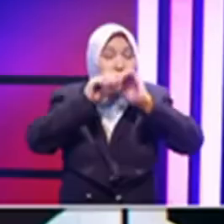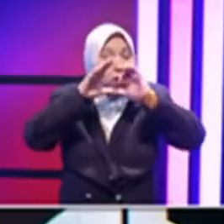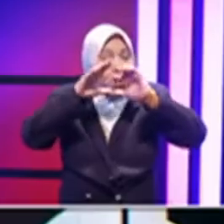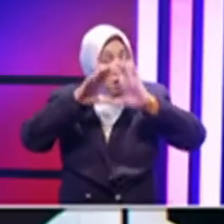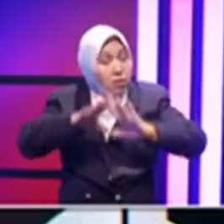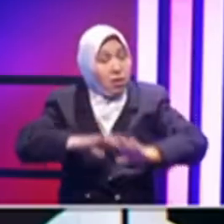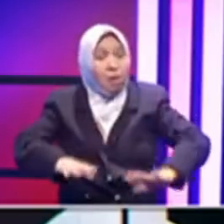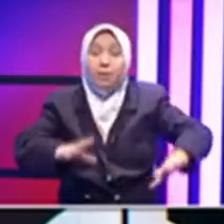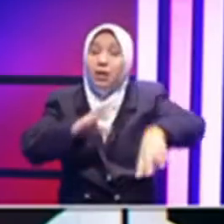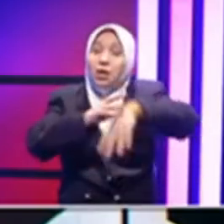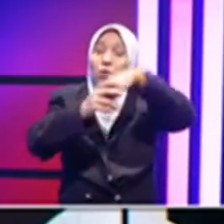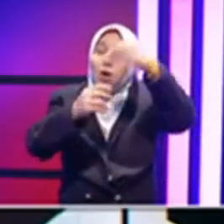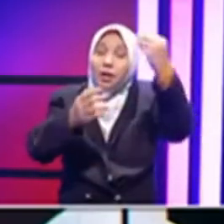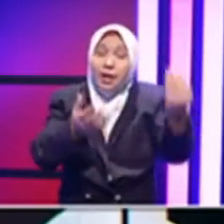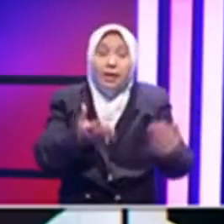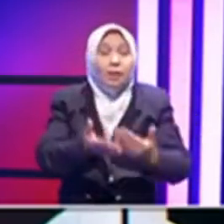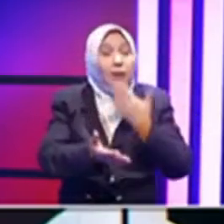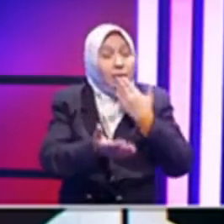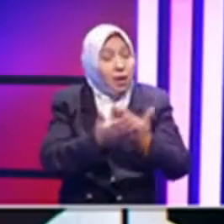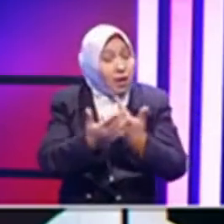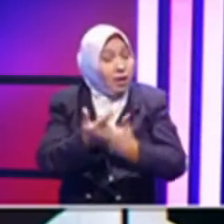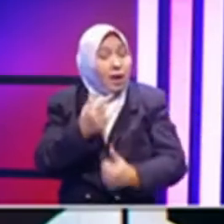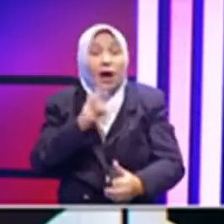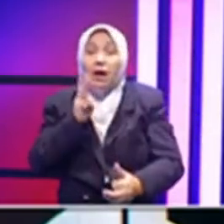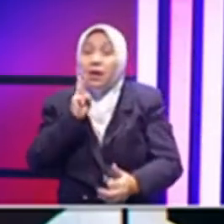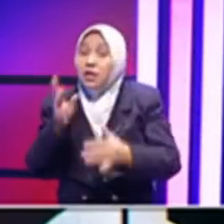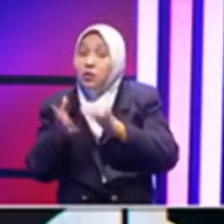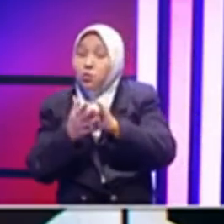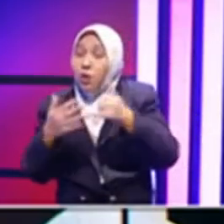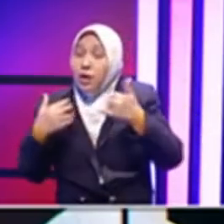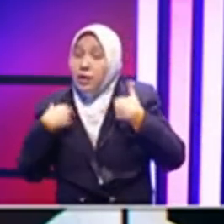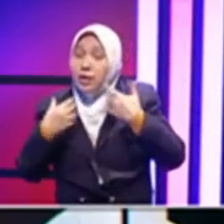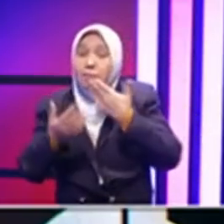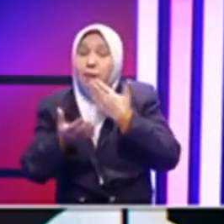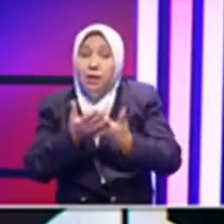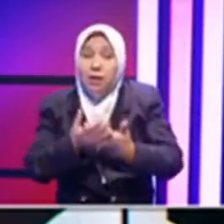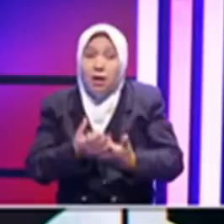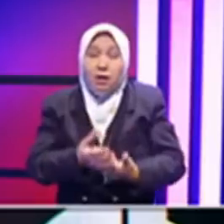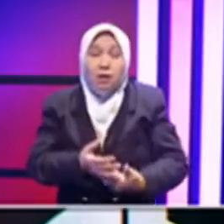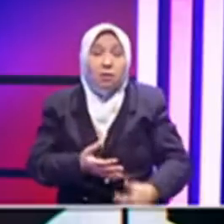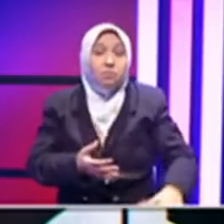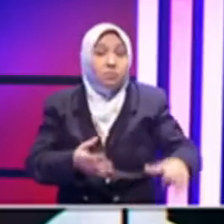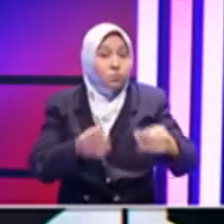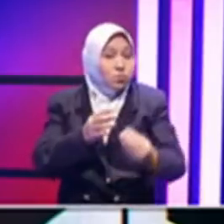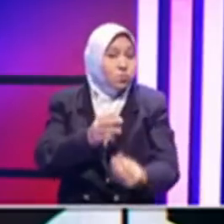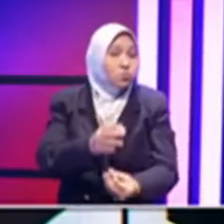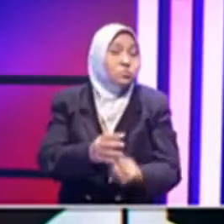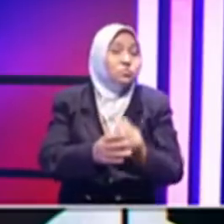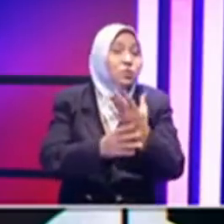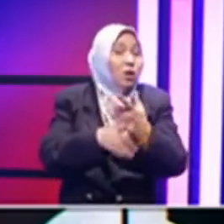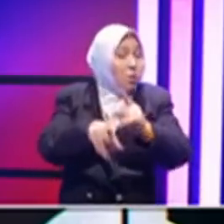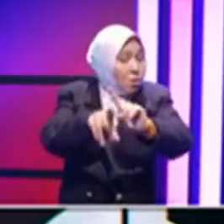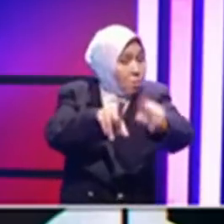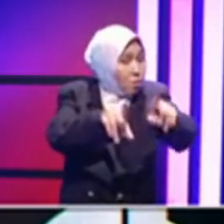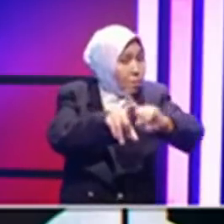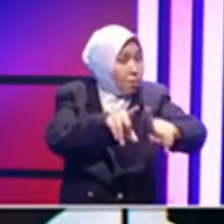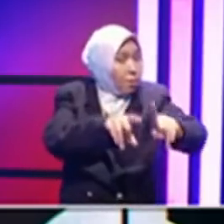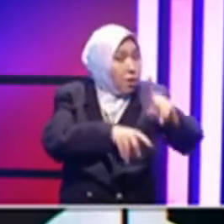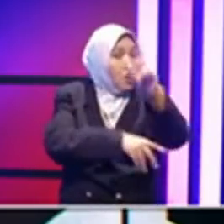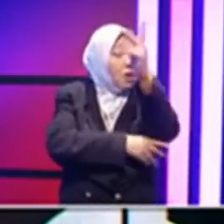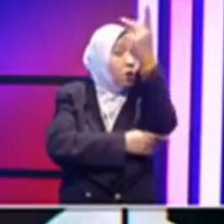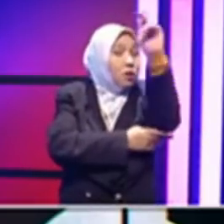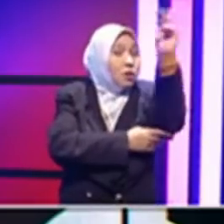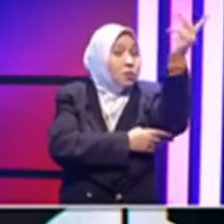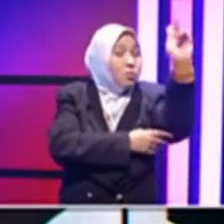ya, mengeluarkan kebaikan. Daripada air itu, kebaikan itu akhirnya fa'ambatna, ditumbuhkan macam-macam kebun-kebun,